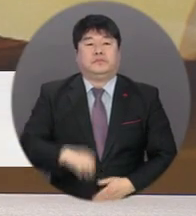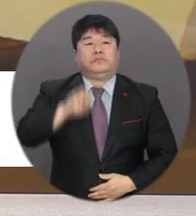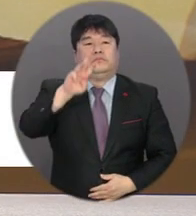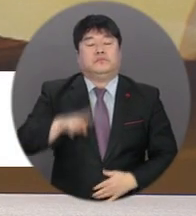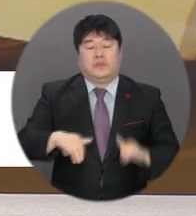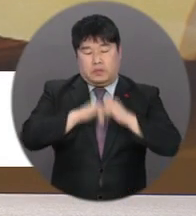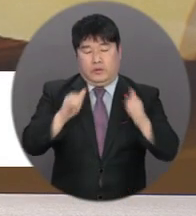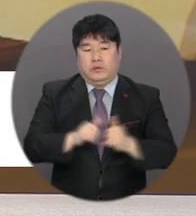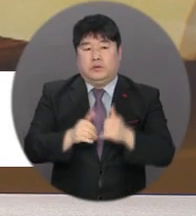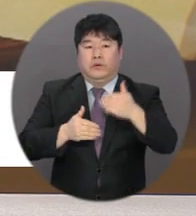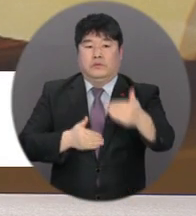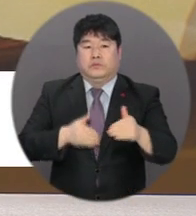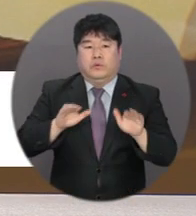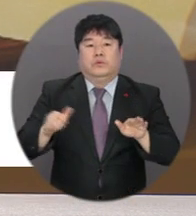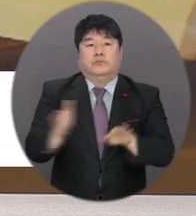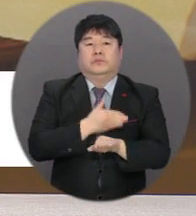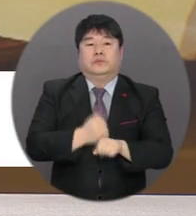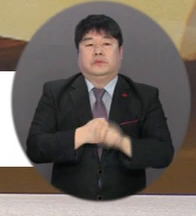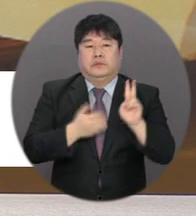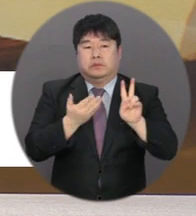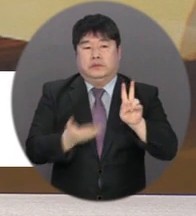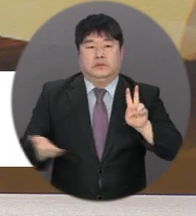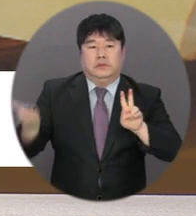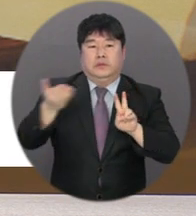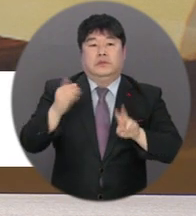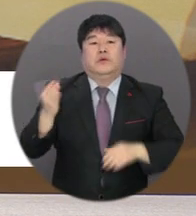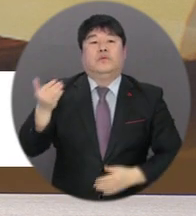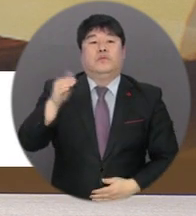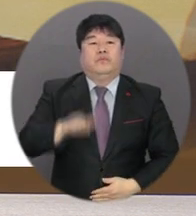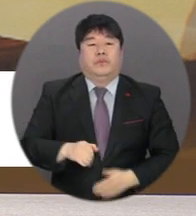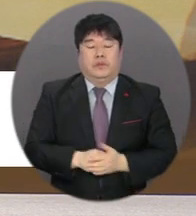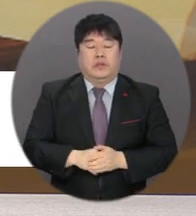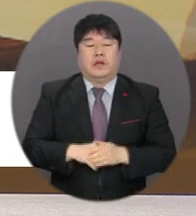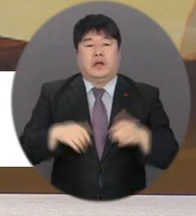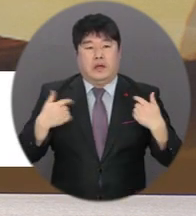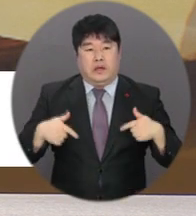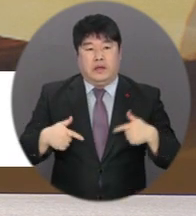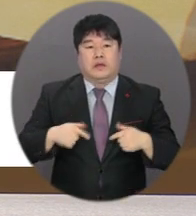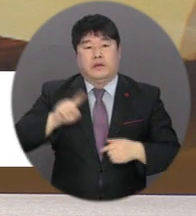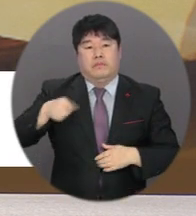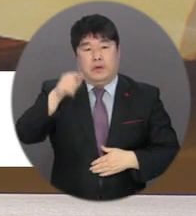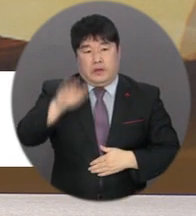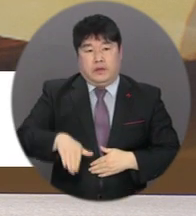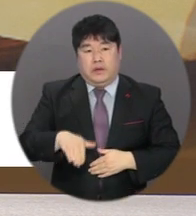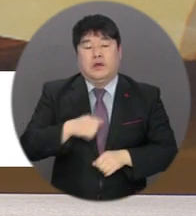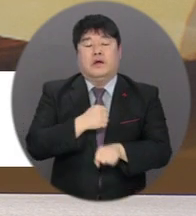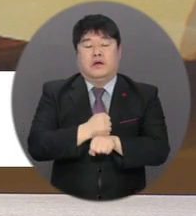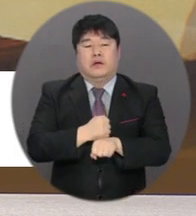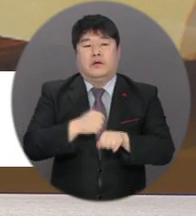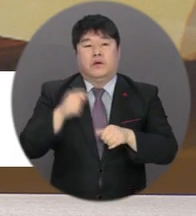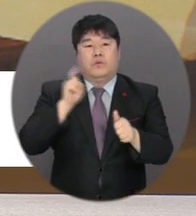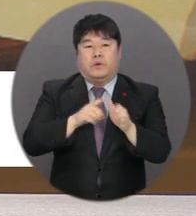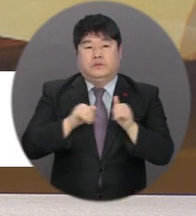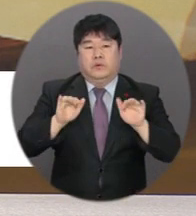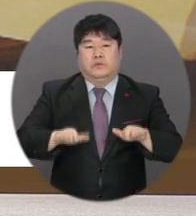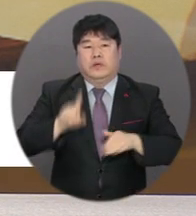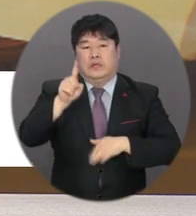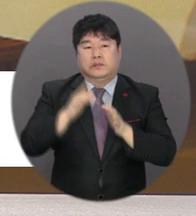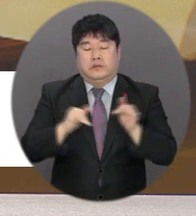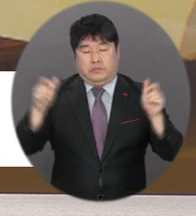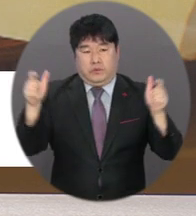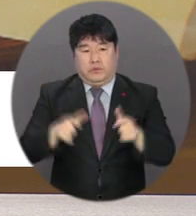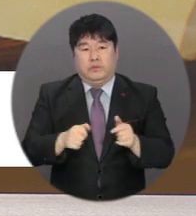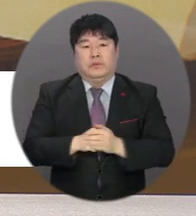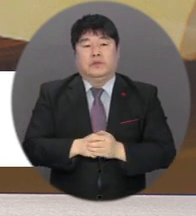광주의 사회적 거리 두기가 오늘부터 2단계로 격상됐는데요. 매일 두 자릿수를 기록하던 확진자 수가 오늘은 한 명으로